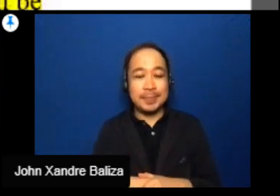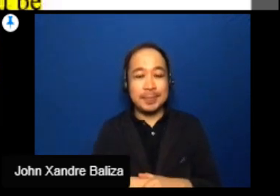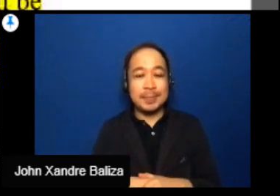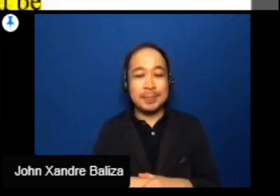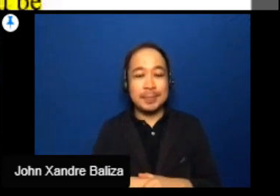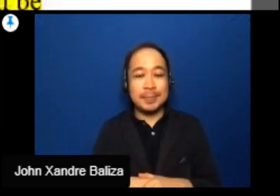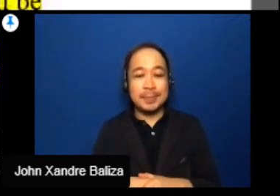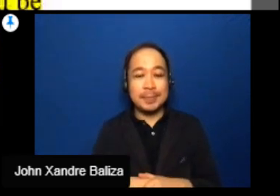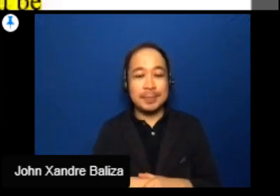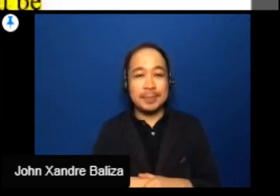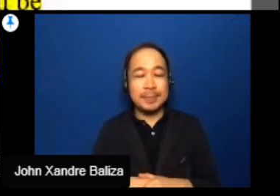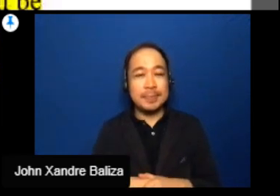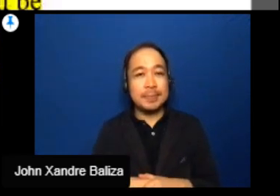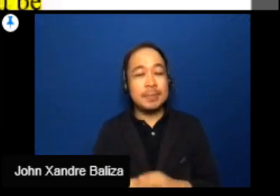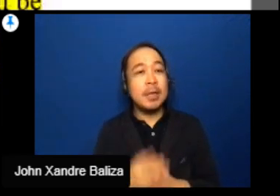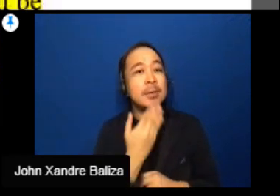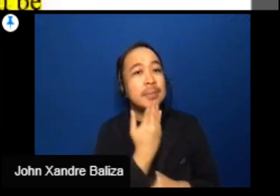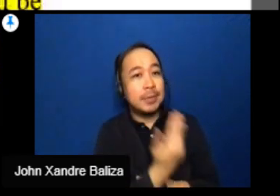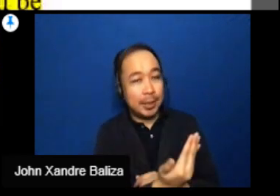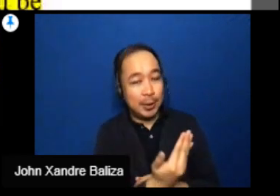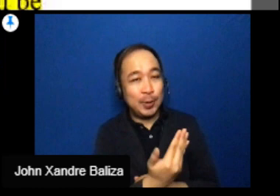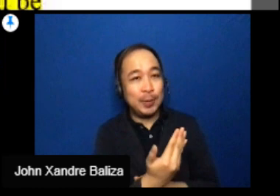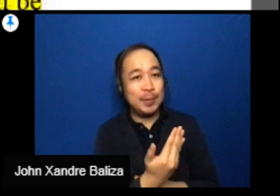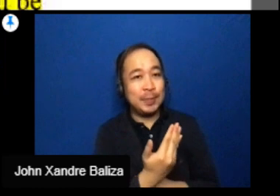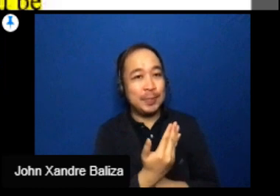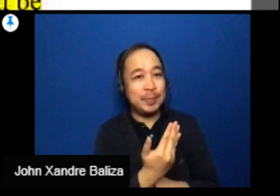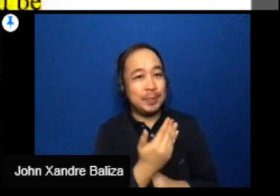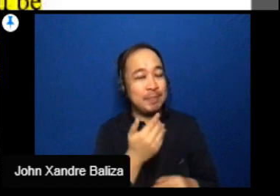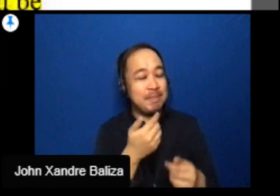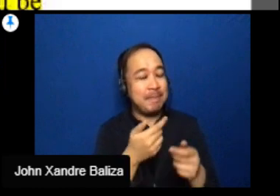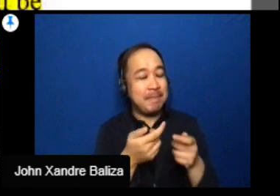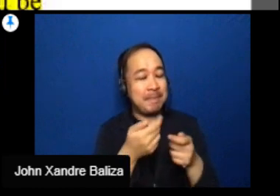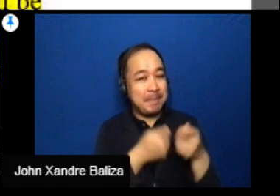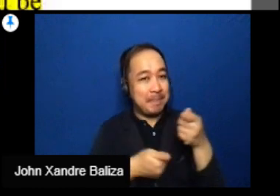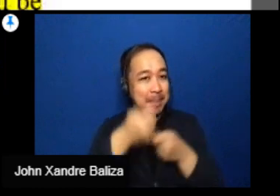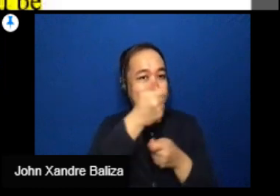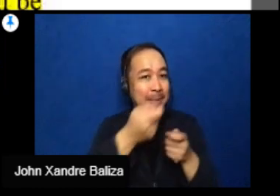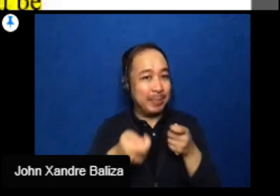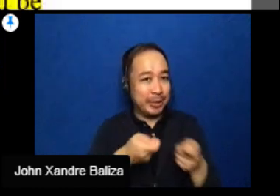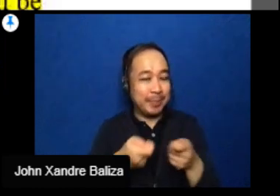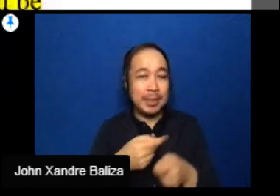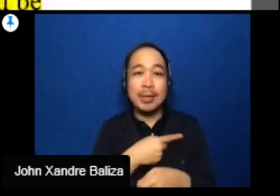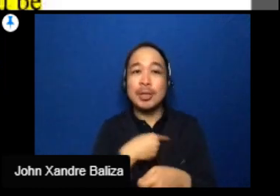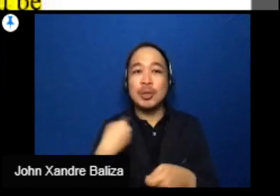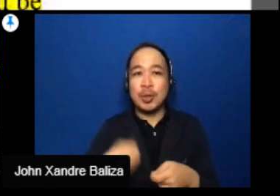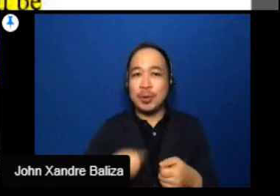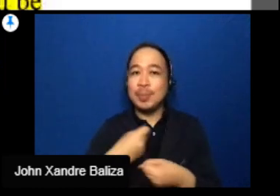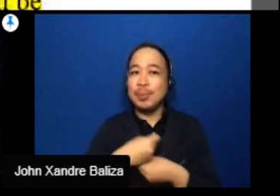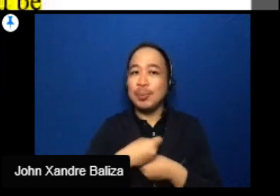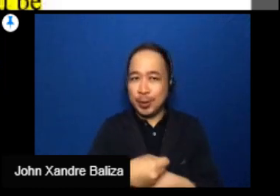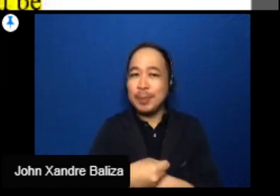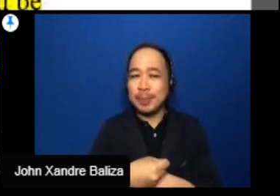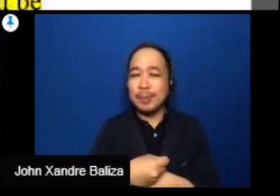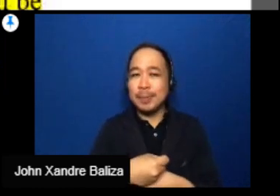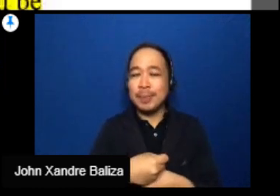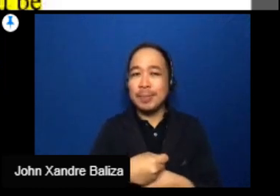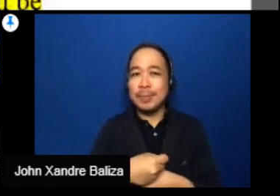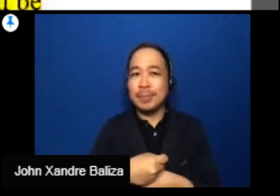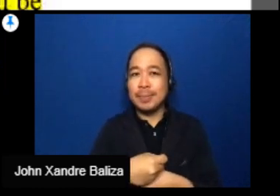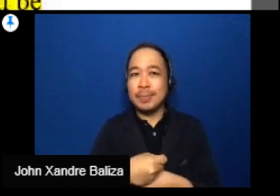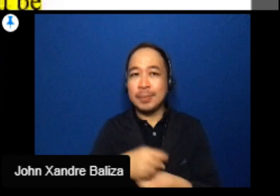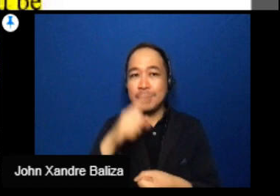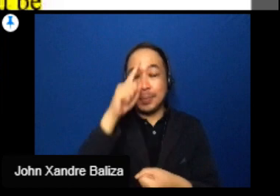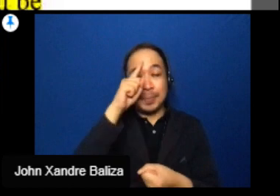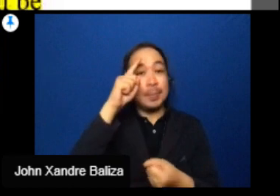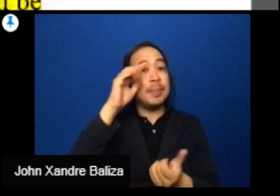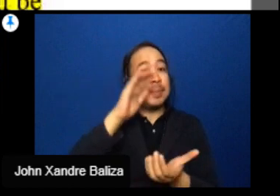谢谢主席女士。中方认为呢，我们就是在提到这个重要会议和名称的